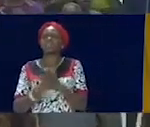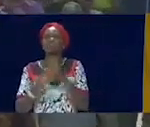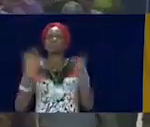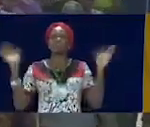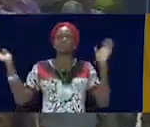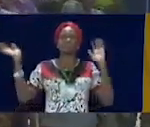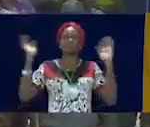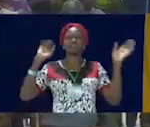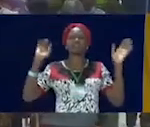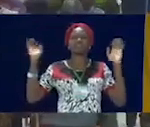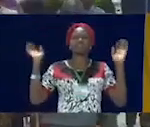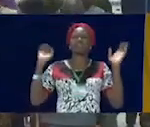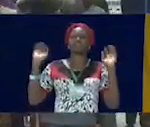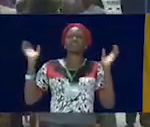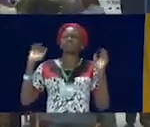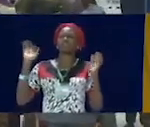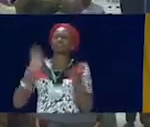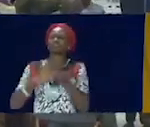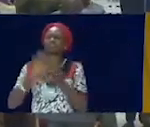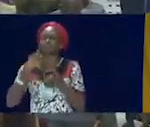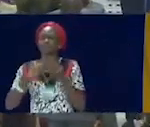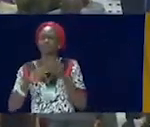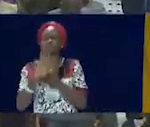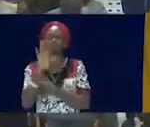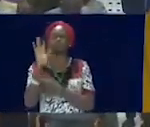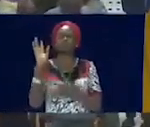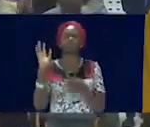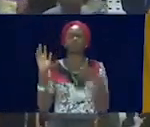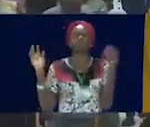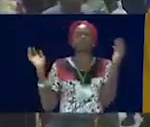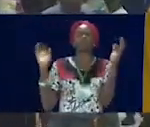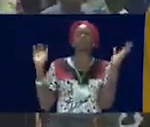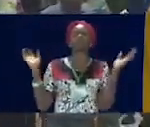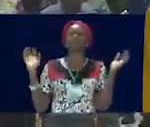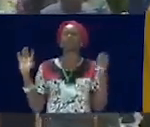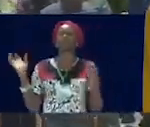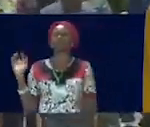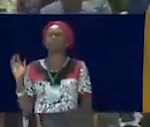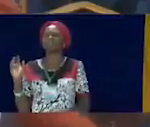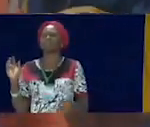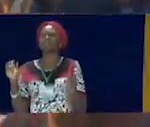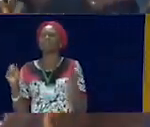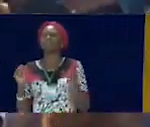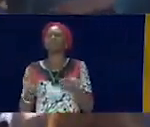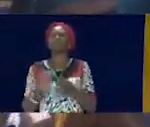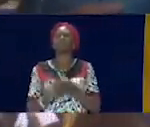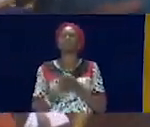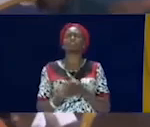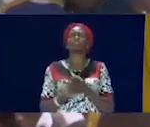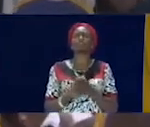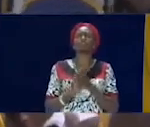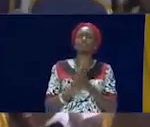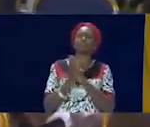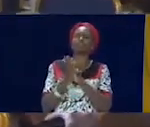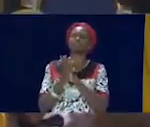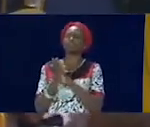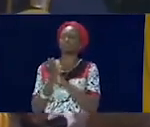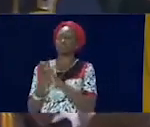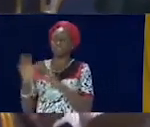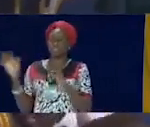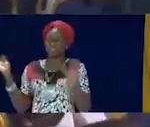Hallelujah. Glory, glory. Iro mokorondere mokorondere manka shikete